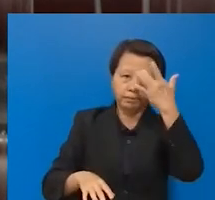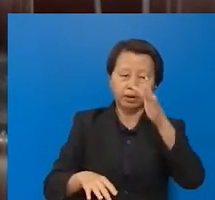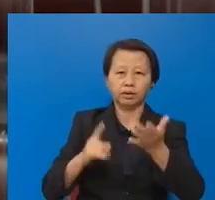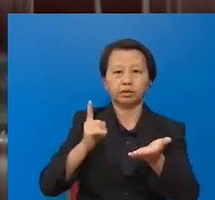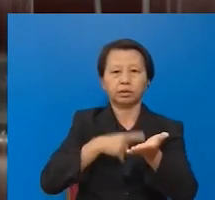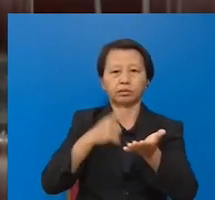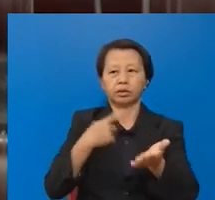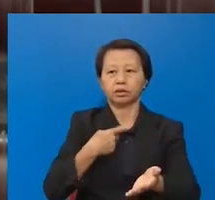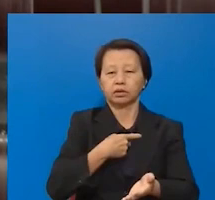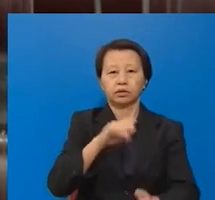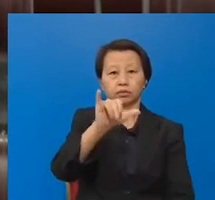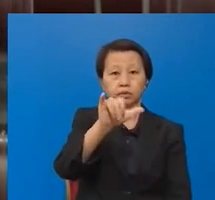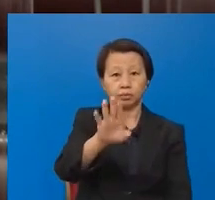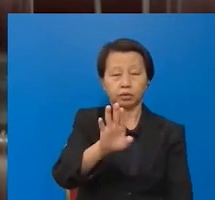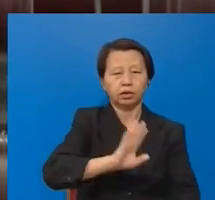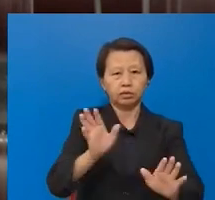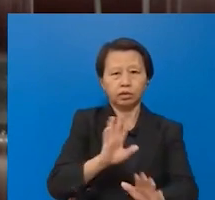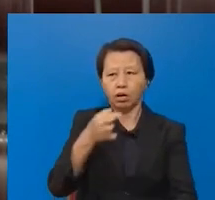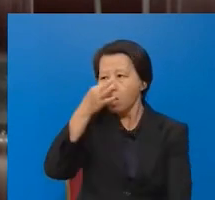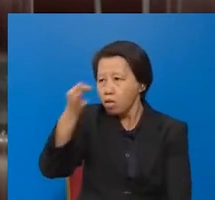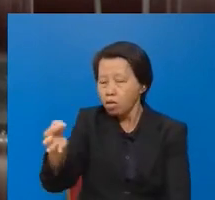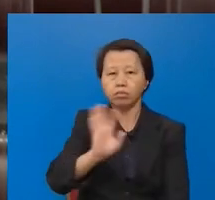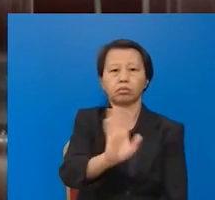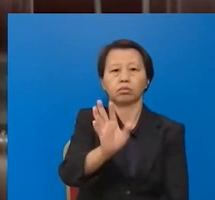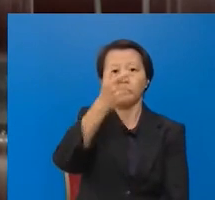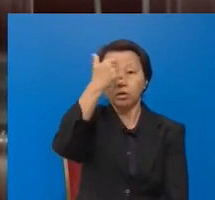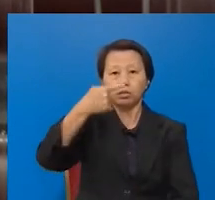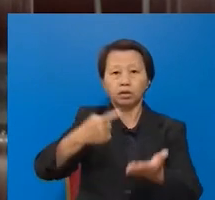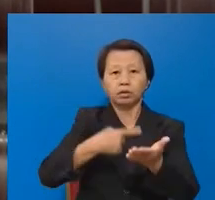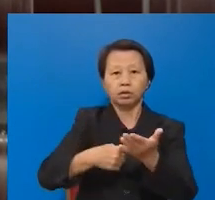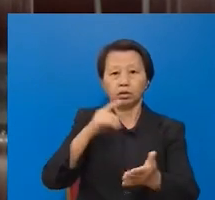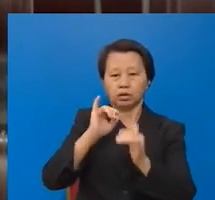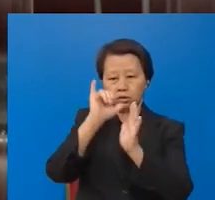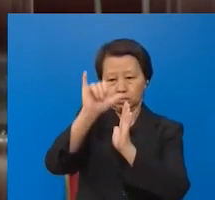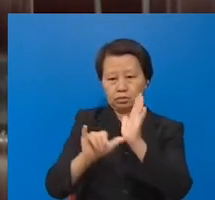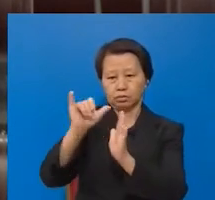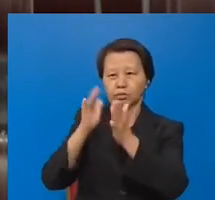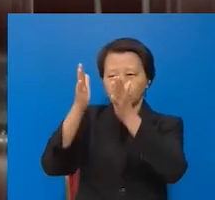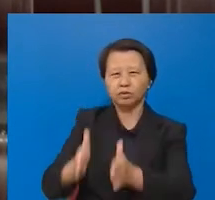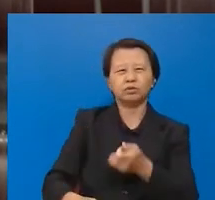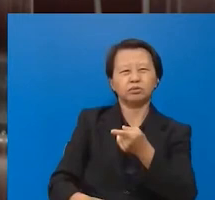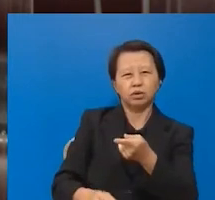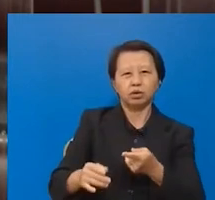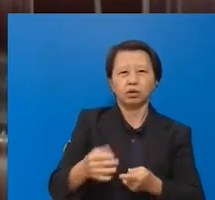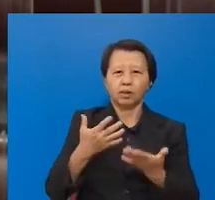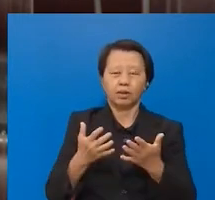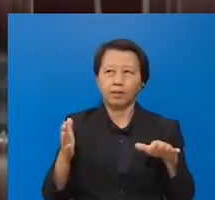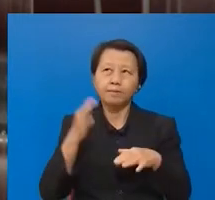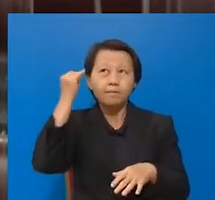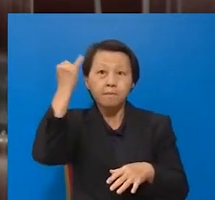Jadi kadang-kadang tu kita sebagai yang berhormat, jangan mudah tertipu oleh kadang-kadang YouTuber dan orang yang untuk buat